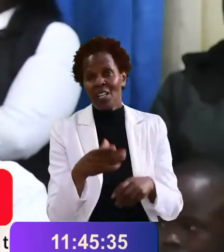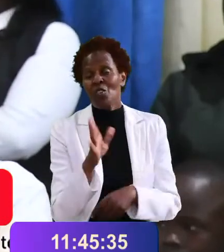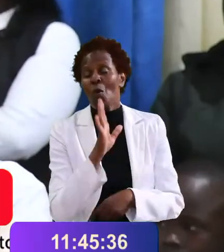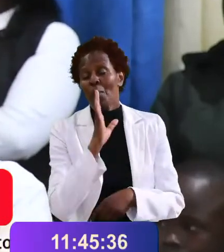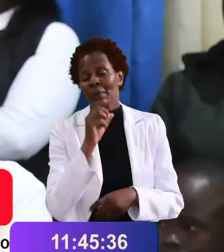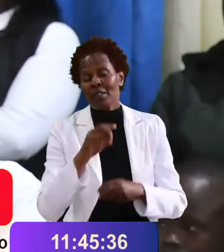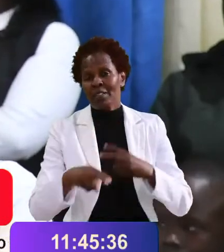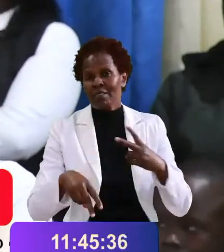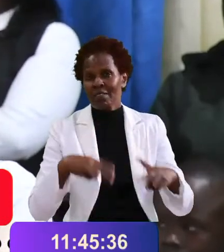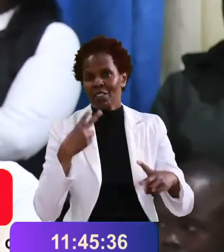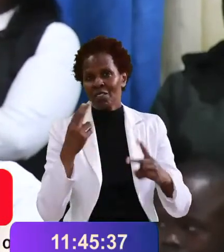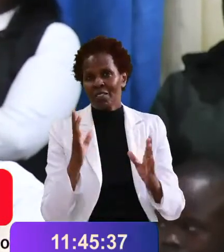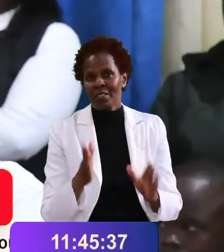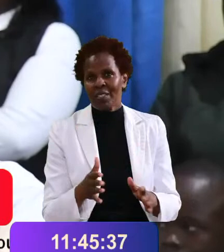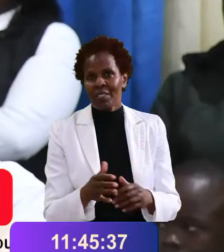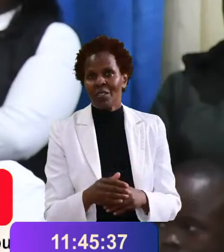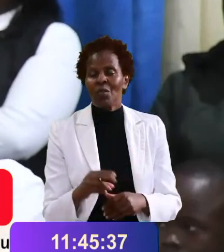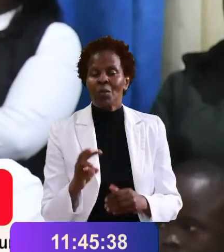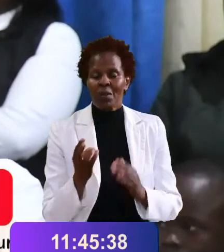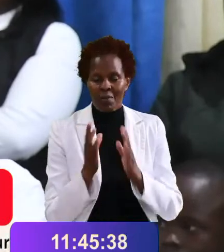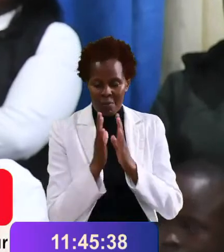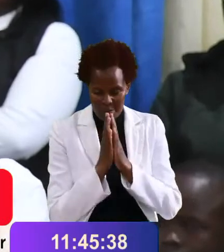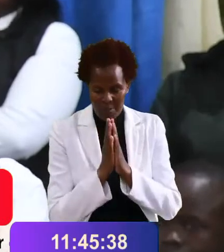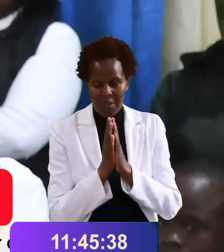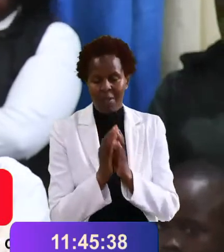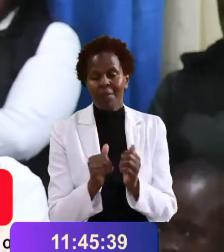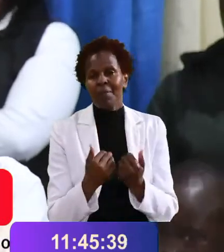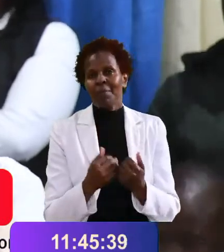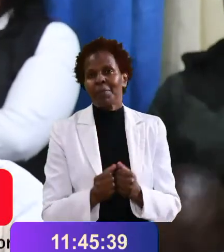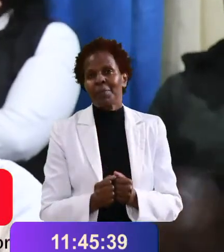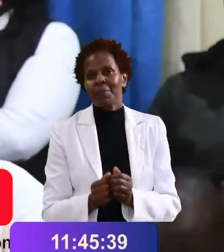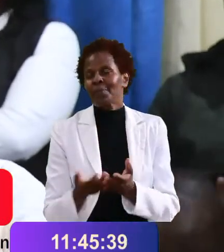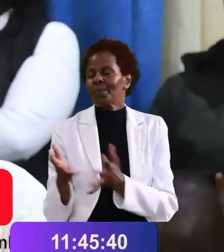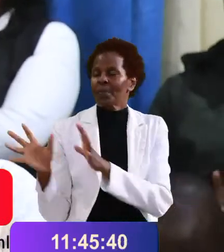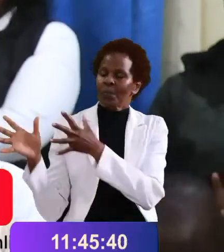mshindi. Tumalizie na maombi.